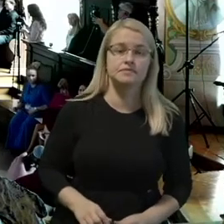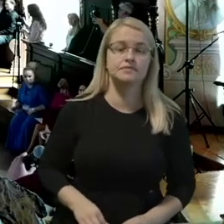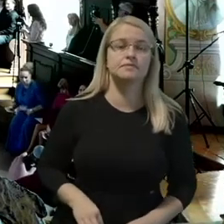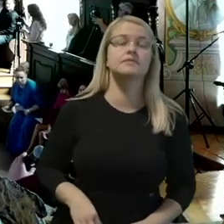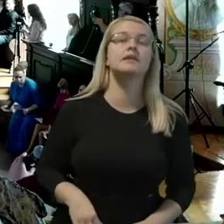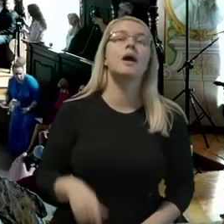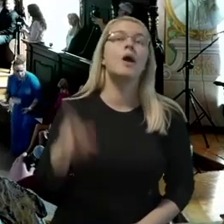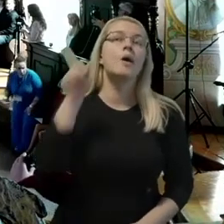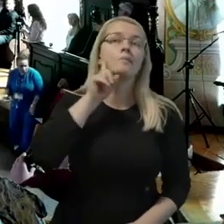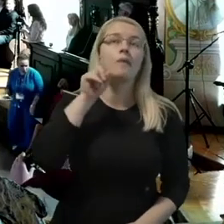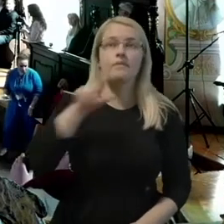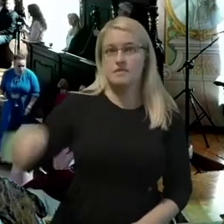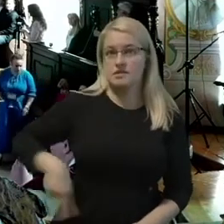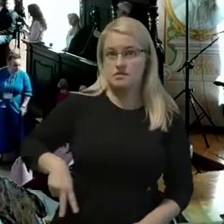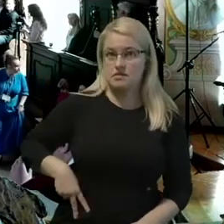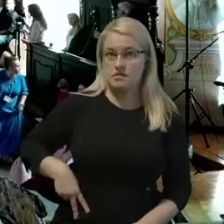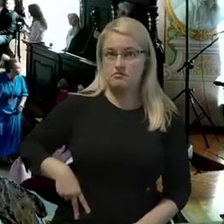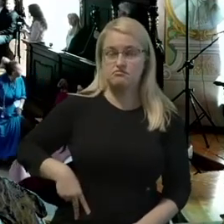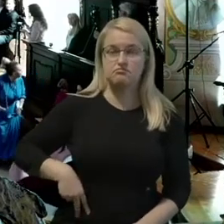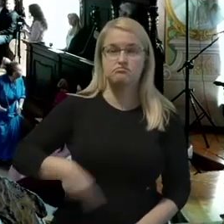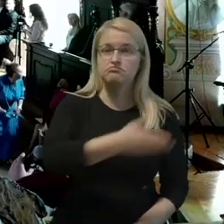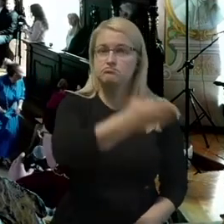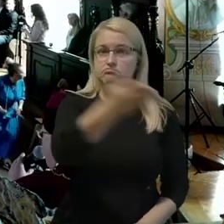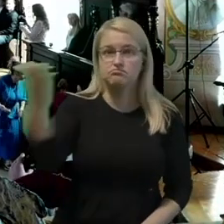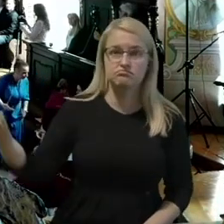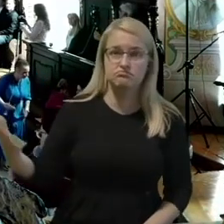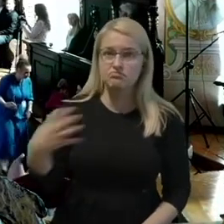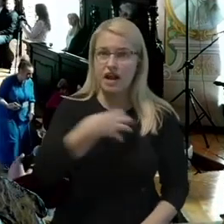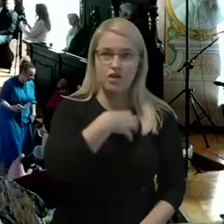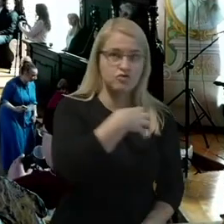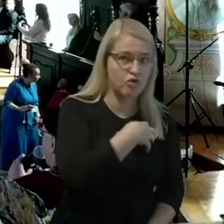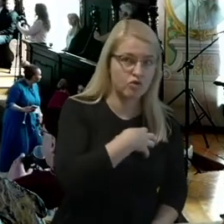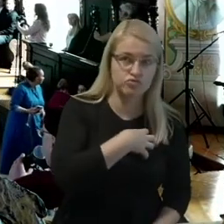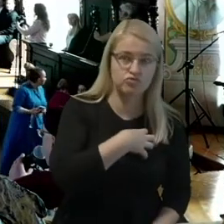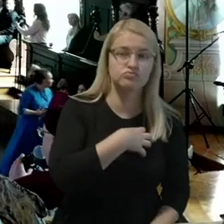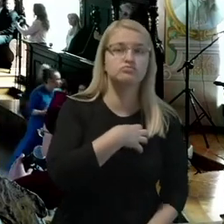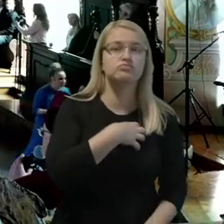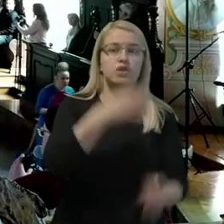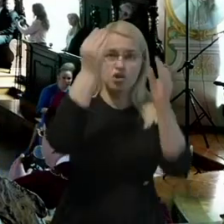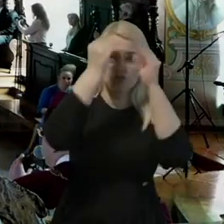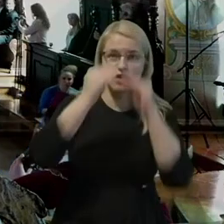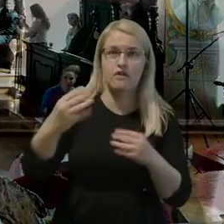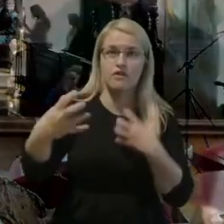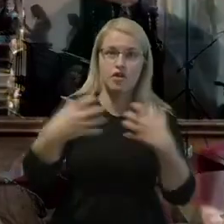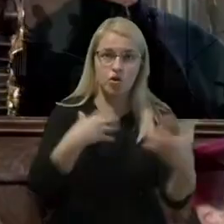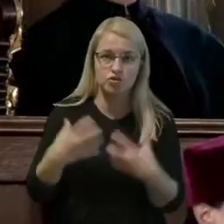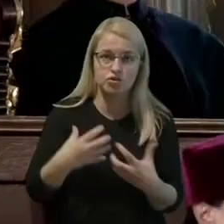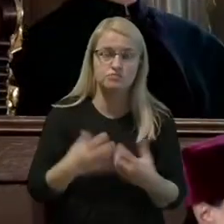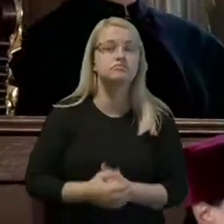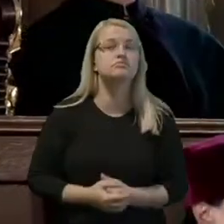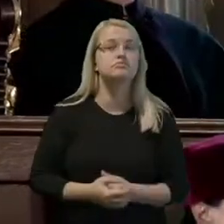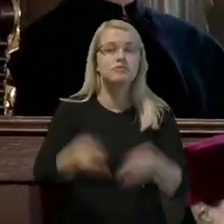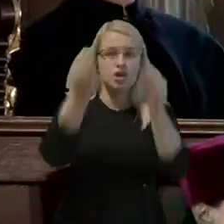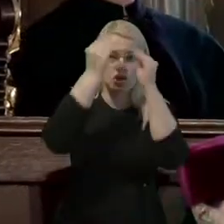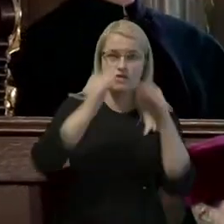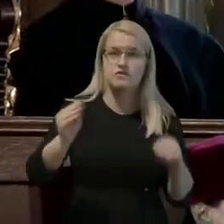Panie ministrze, magnificencje, dostojni goście, drogie studentki, drodzy